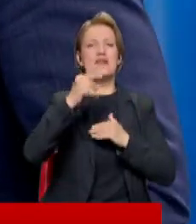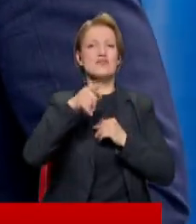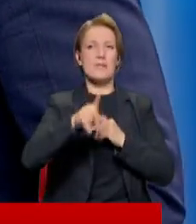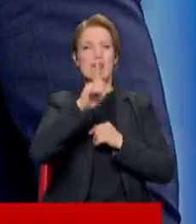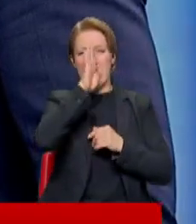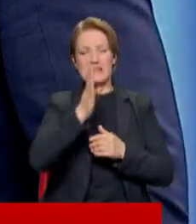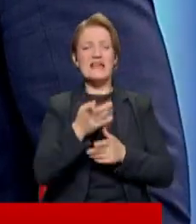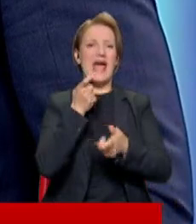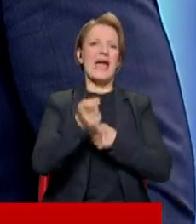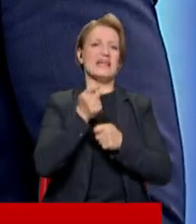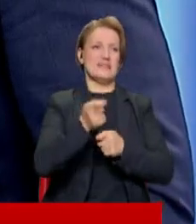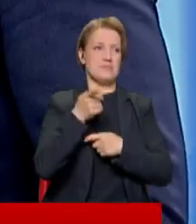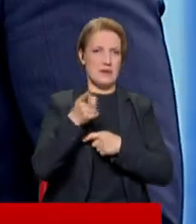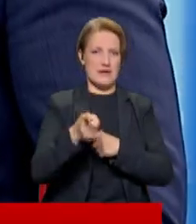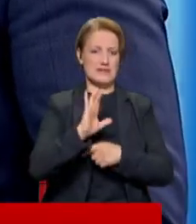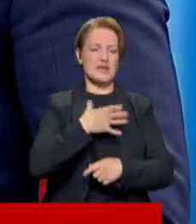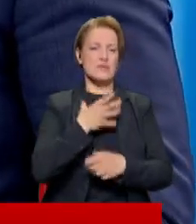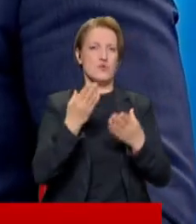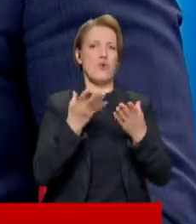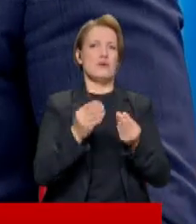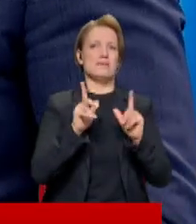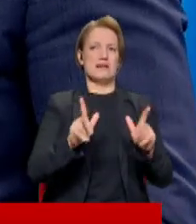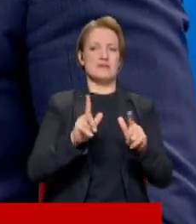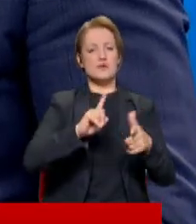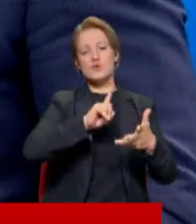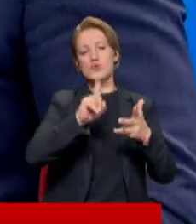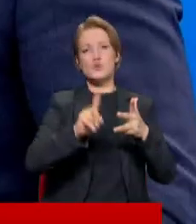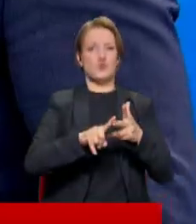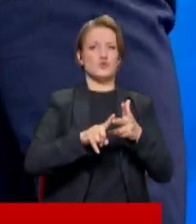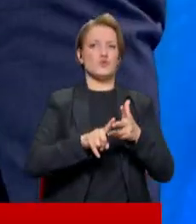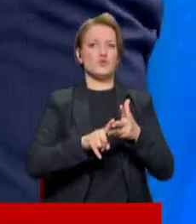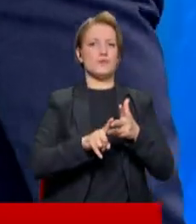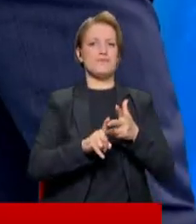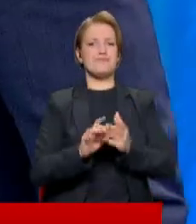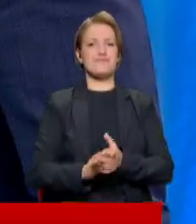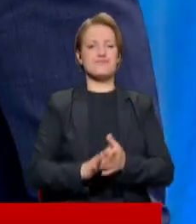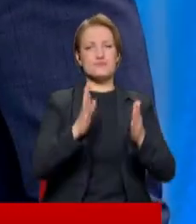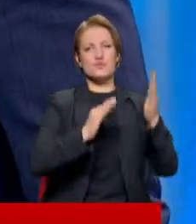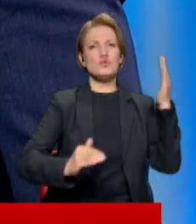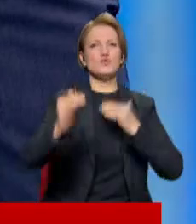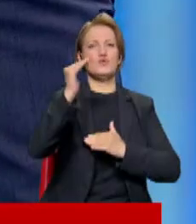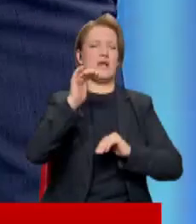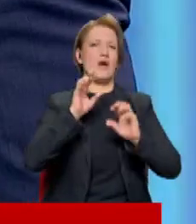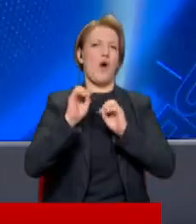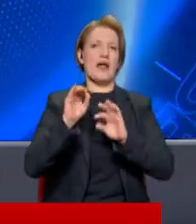bir adaletle eğitimi sahip tutmanız gerekir üçüncü şey Yükseköğretim